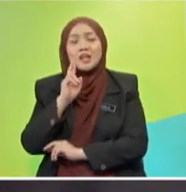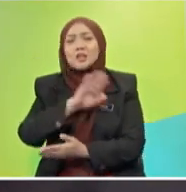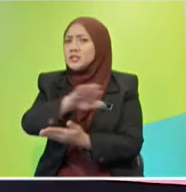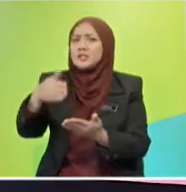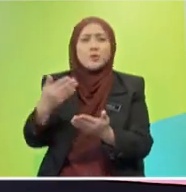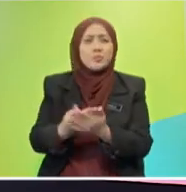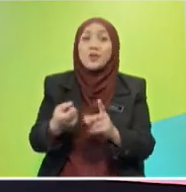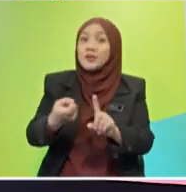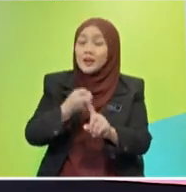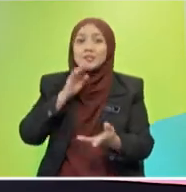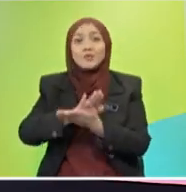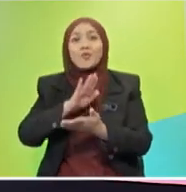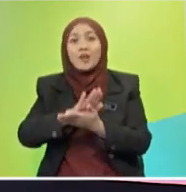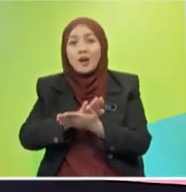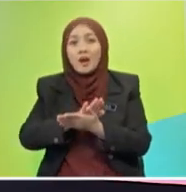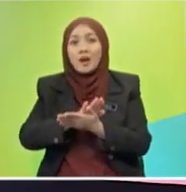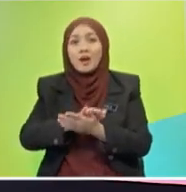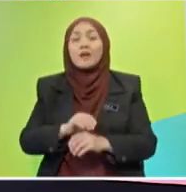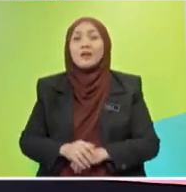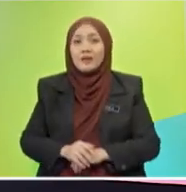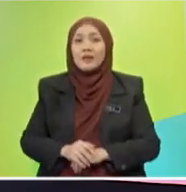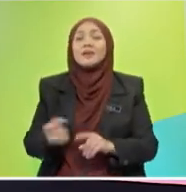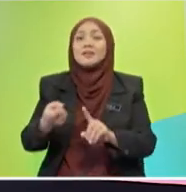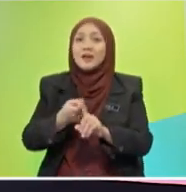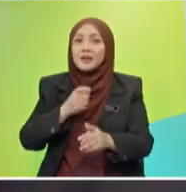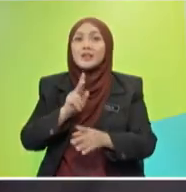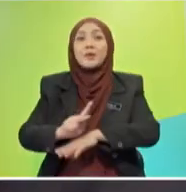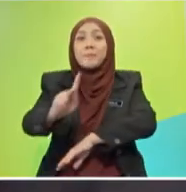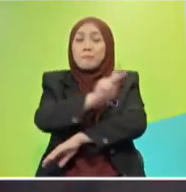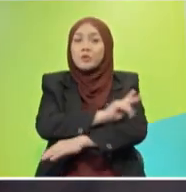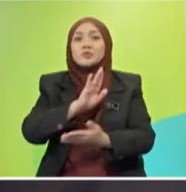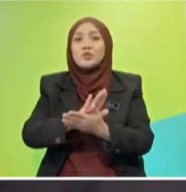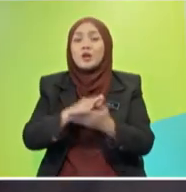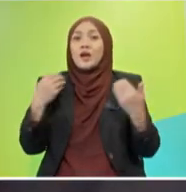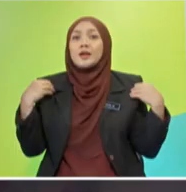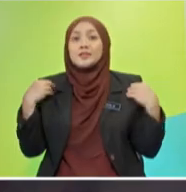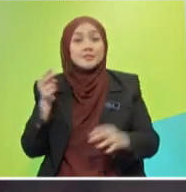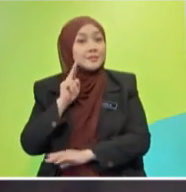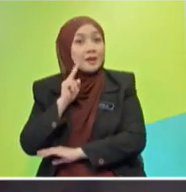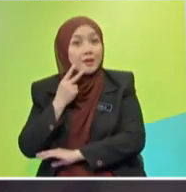tadi sekolah kebun sekolah Wow banyak nih